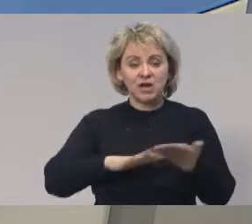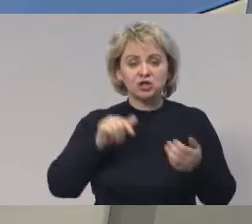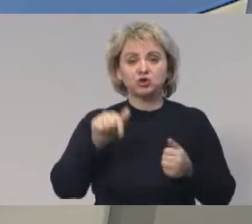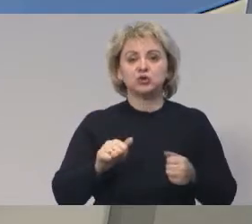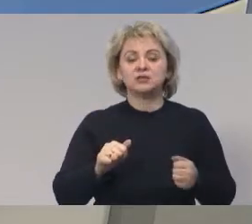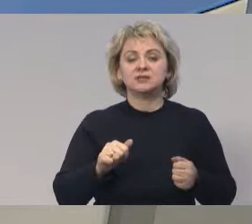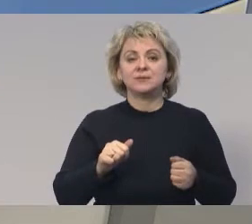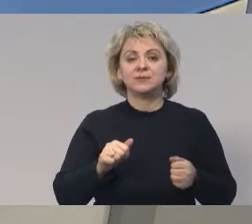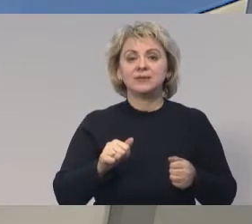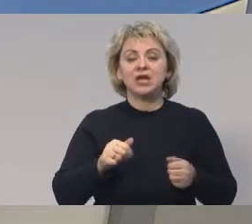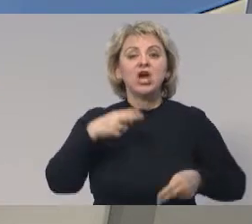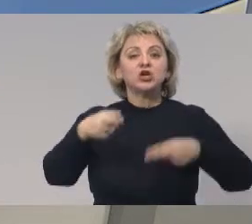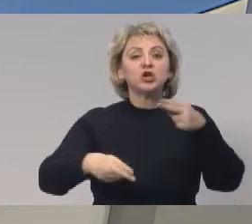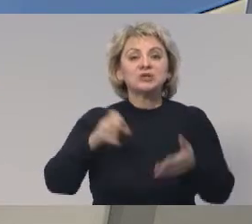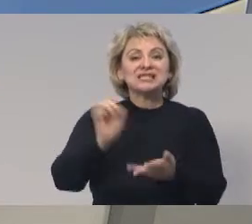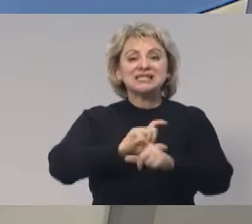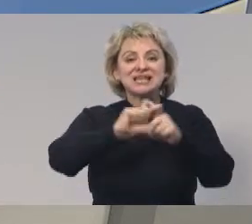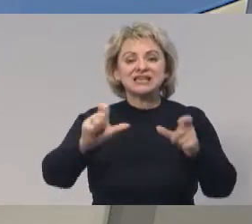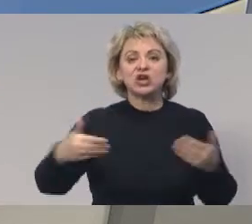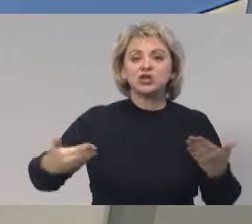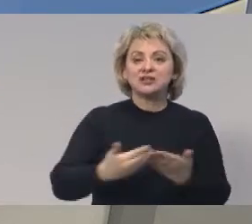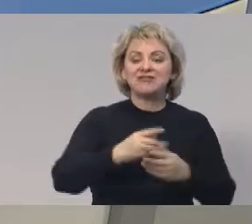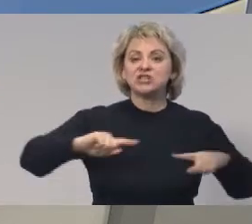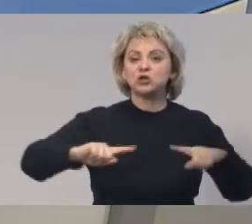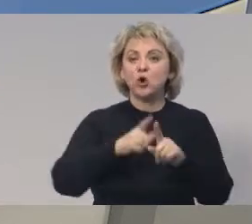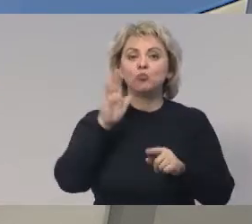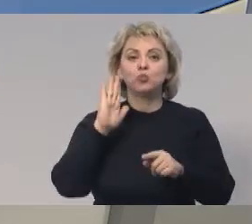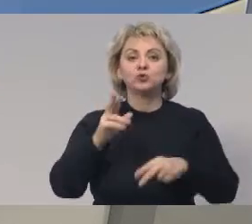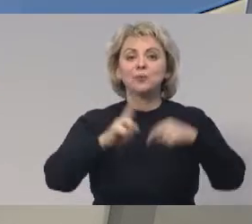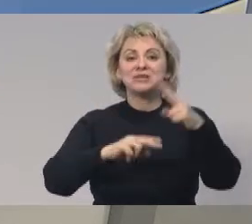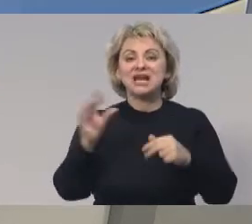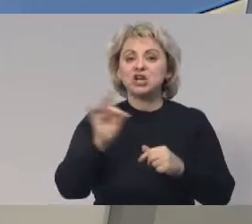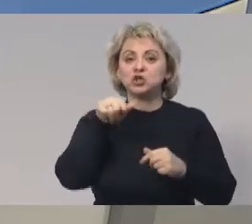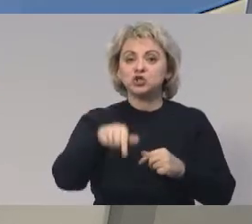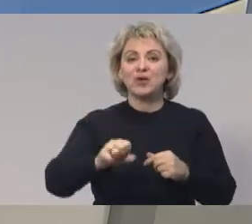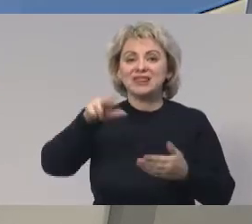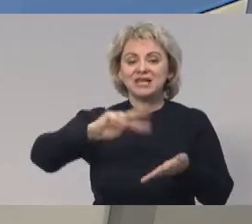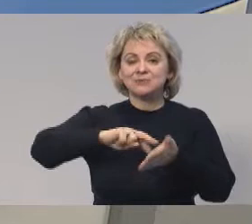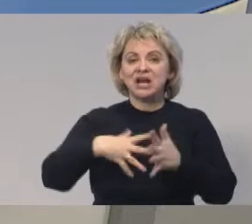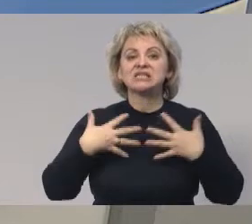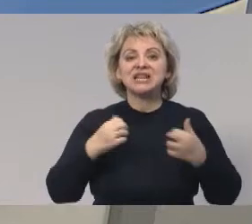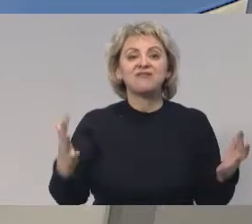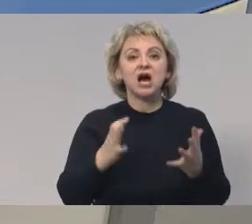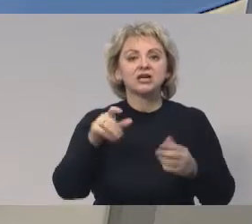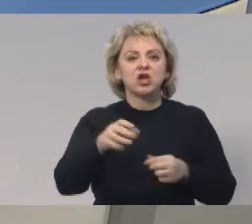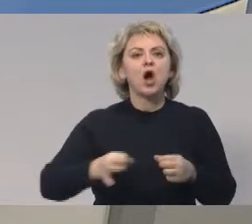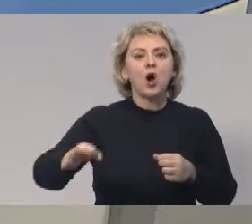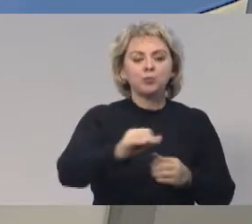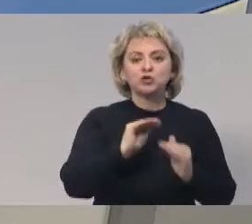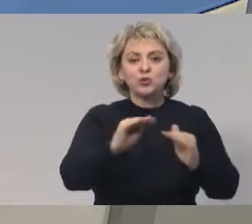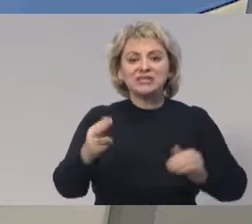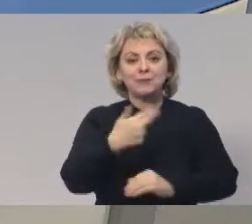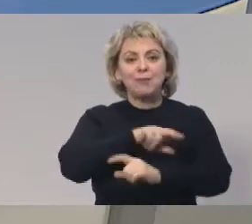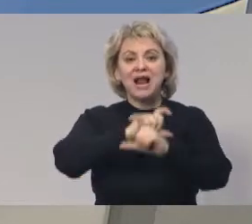Ведь это... Хирургический центр инновационных технологий построят в Ростове по нацпроекту здравоохранения. Областную